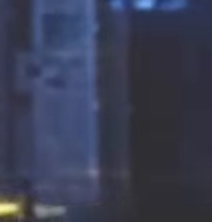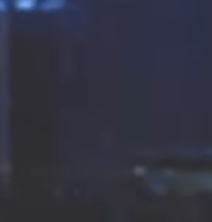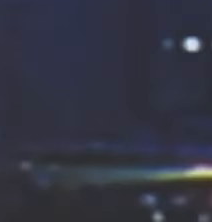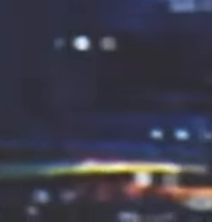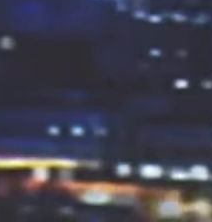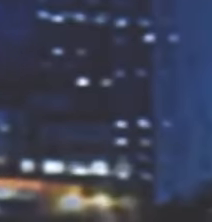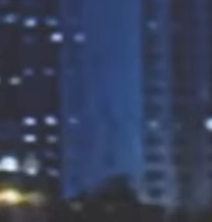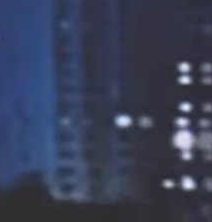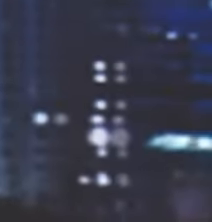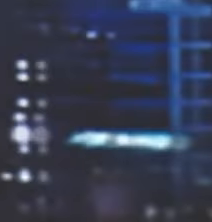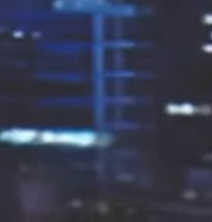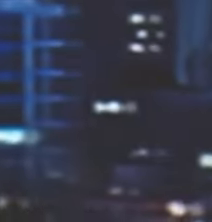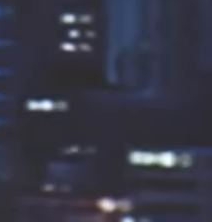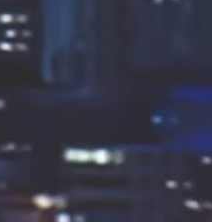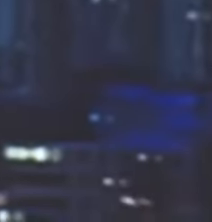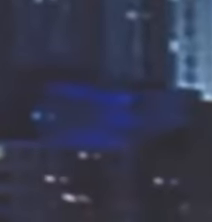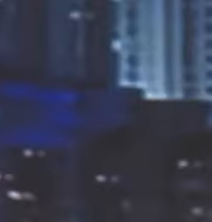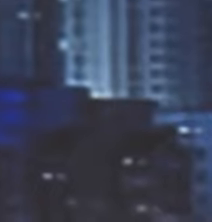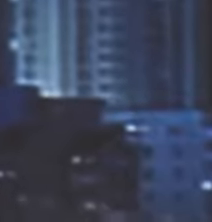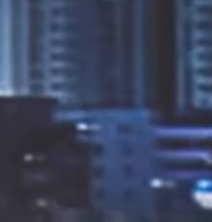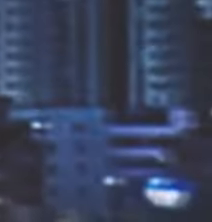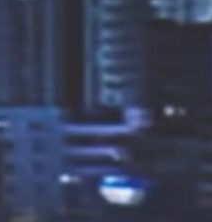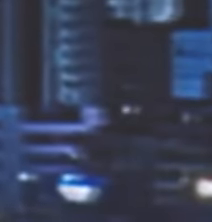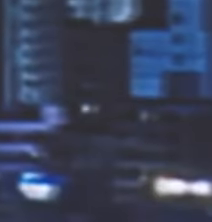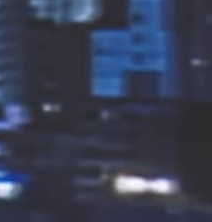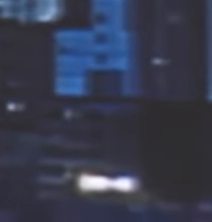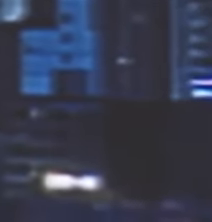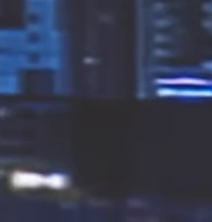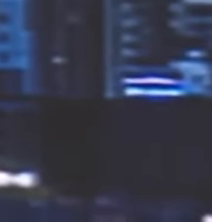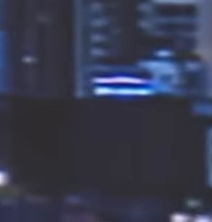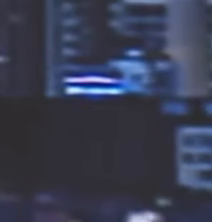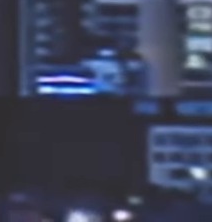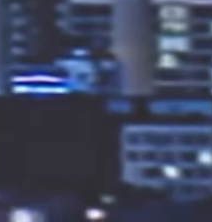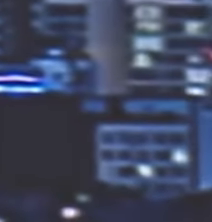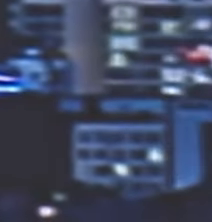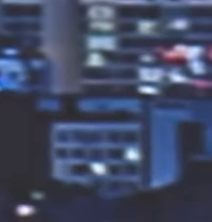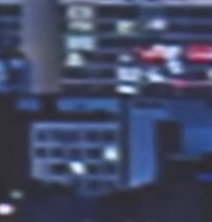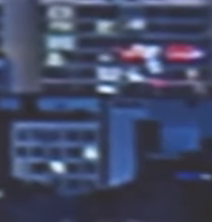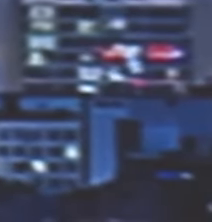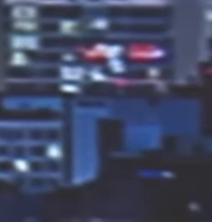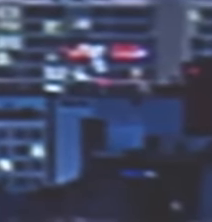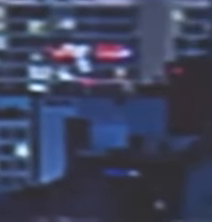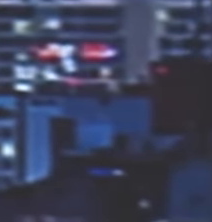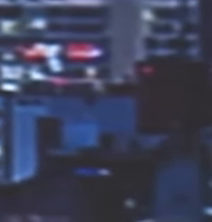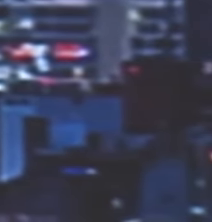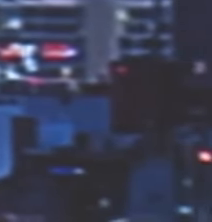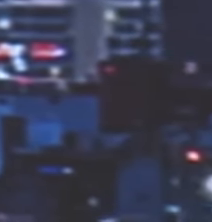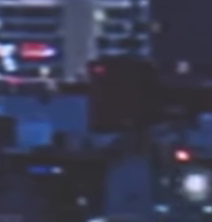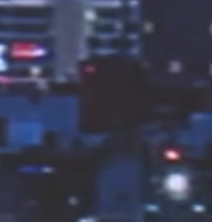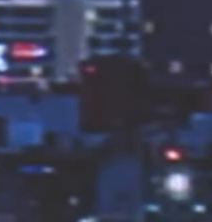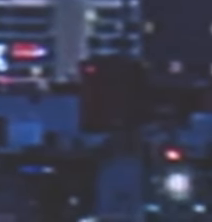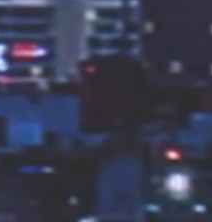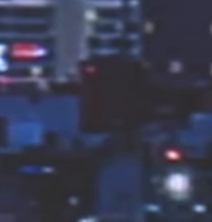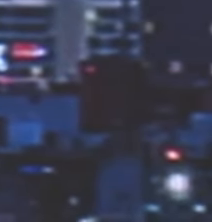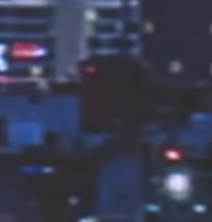JTBC 뉴스를 시청해 주셔서 고맙습니다. 저희는 저녁 6시 50분 뉴스룸에서 뵙겠습니다.